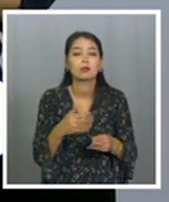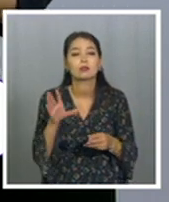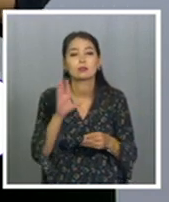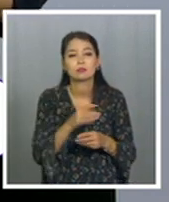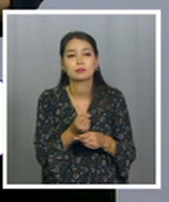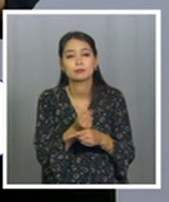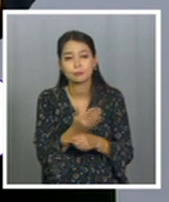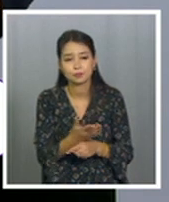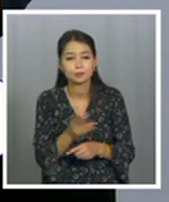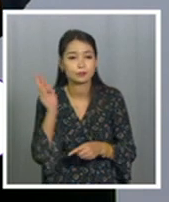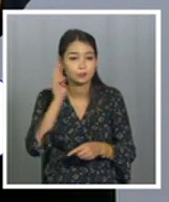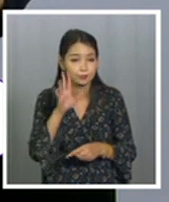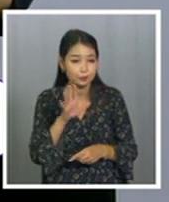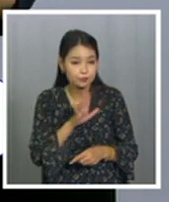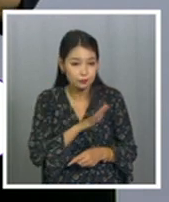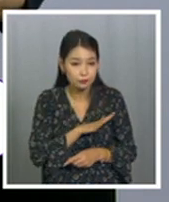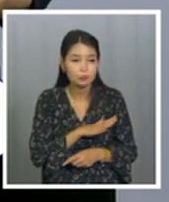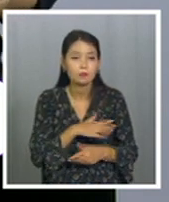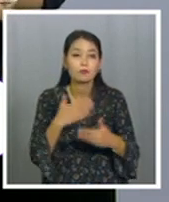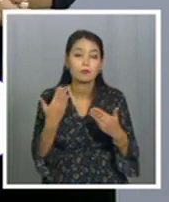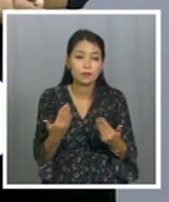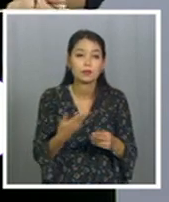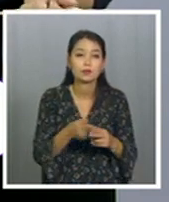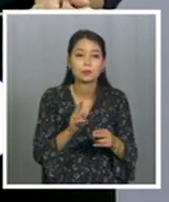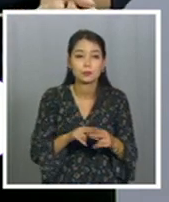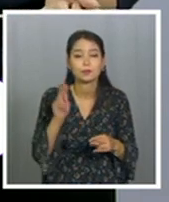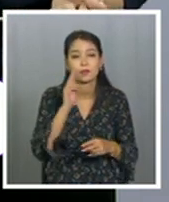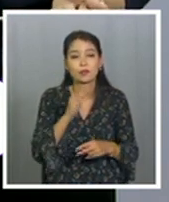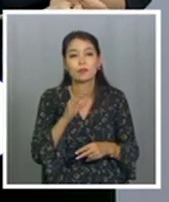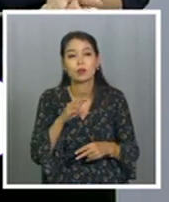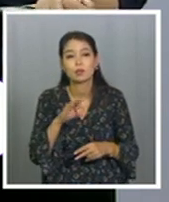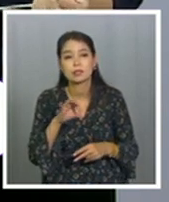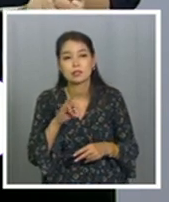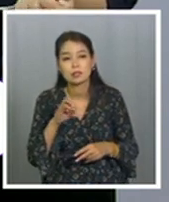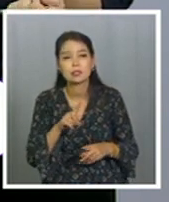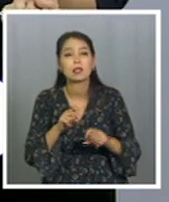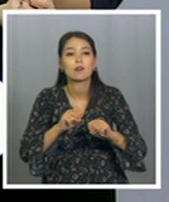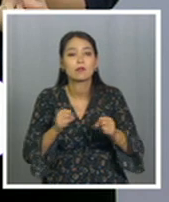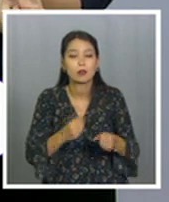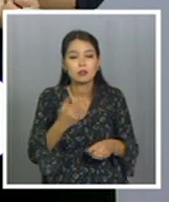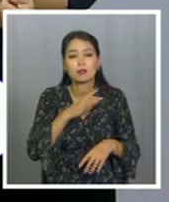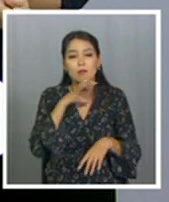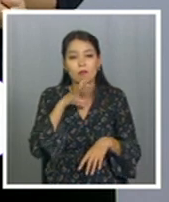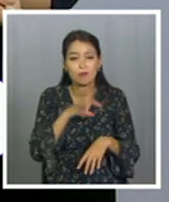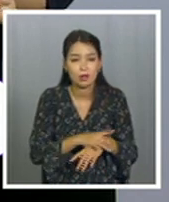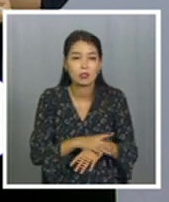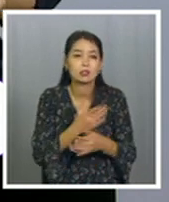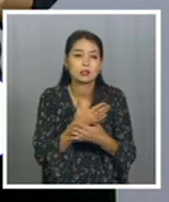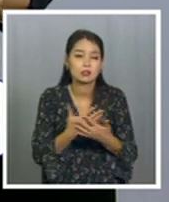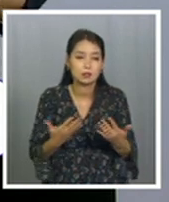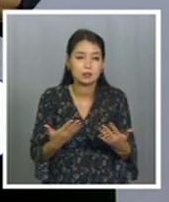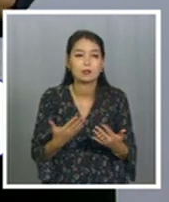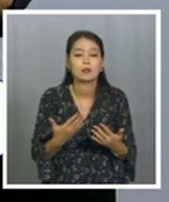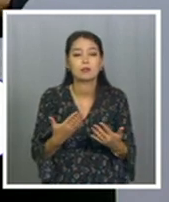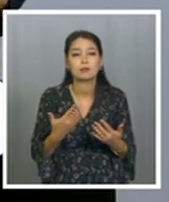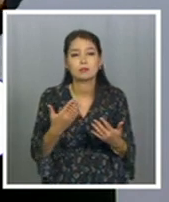мәлімет алдыңыздар. Олай болса, осы сабағымызда фотосинтездің жылдамдығына әсер ететін факторлар туралы мәлімет алуға